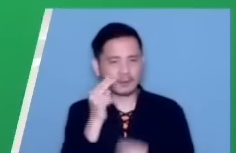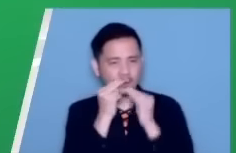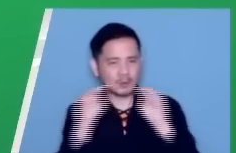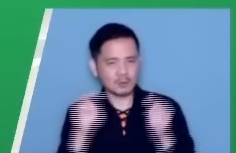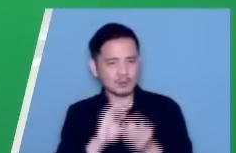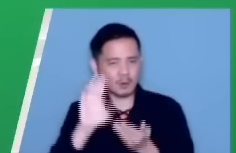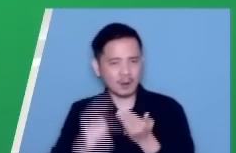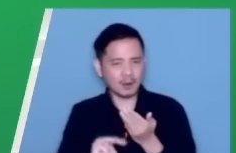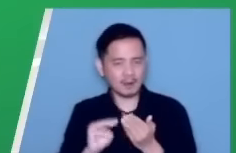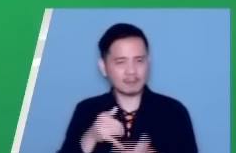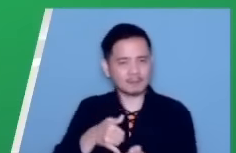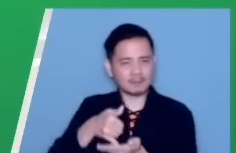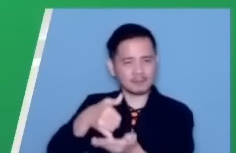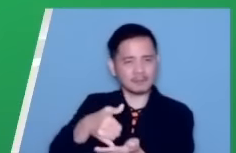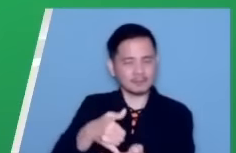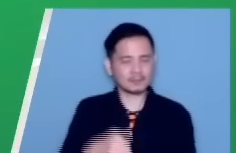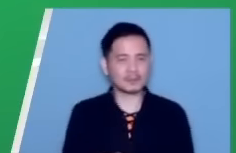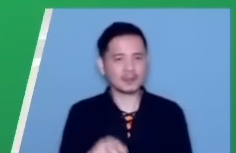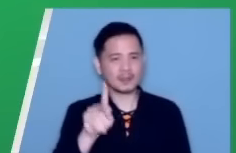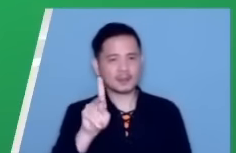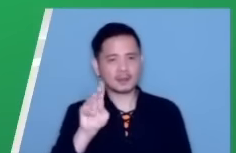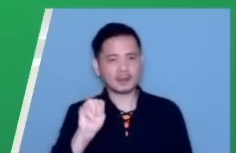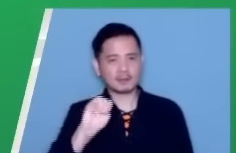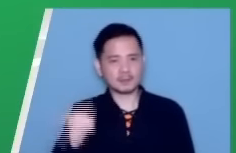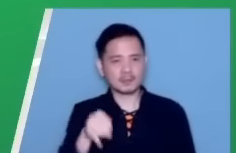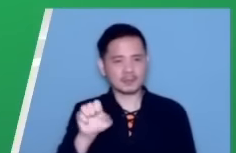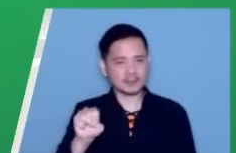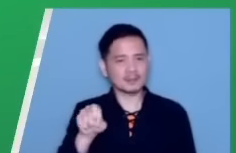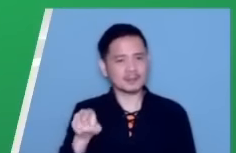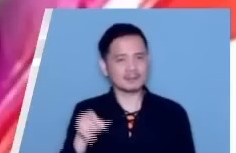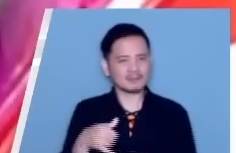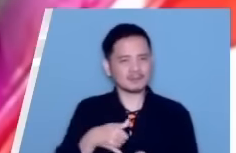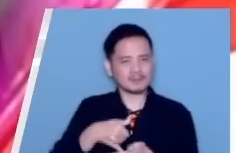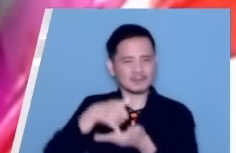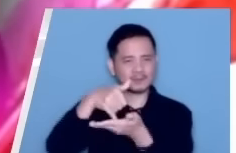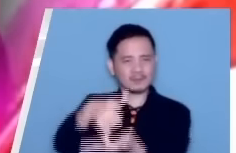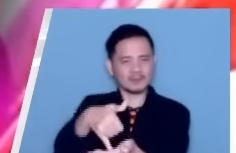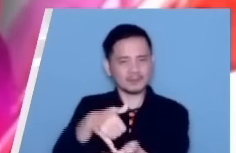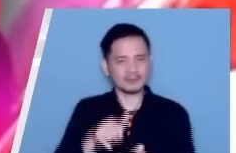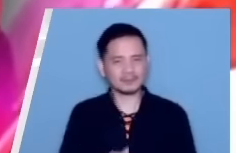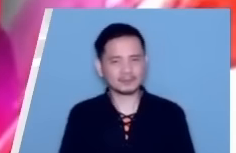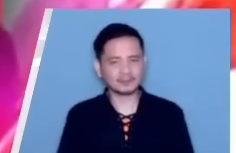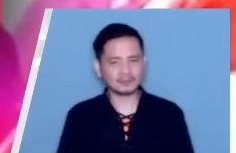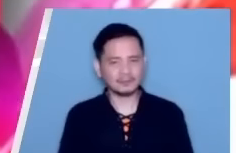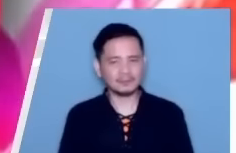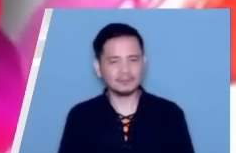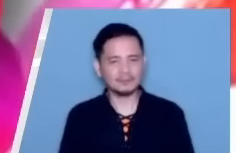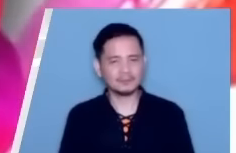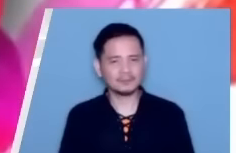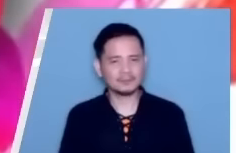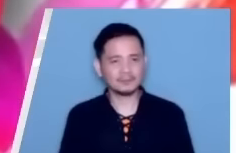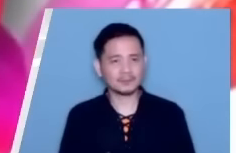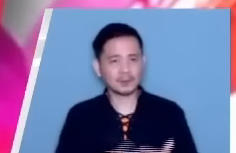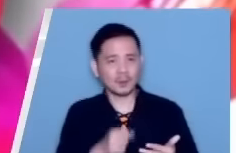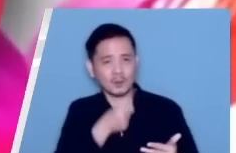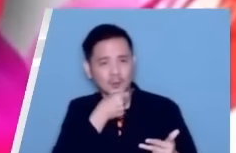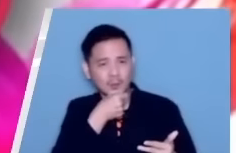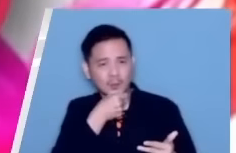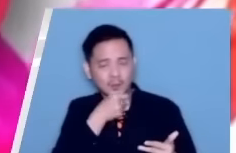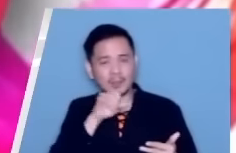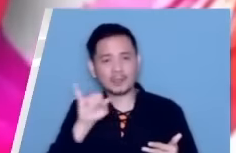Jessica sohon naman ang voice of society award d para sa magazine show category ang award winning host nito na si Jessica Soho ang voice of society